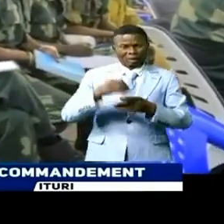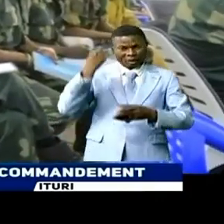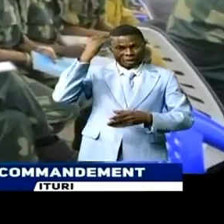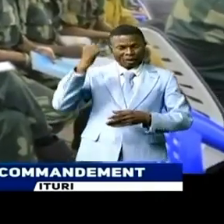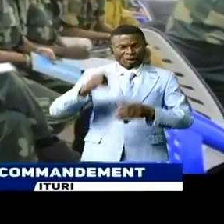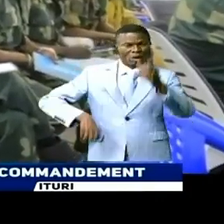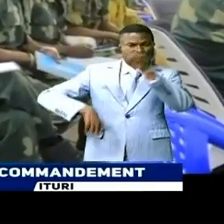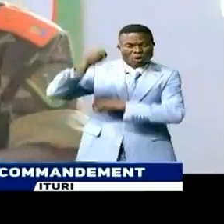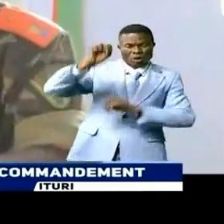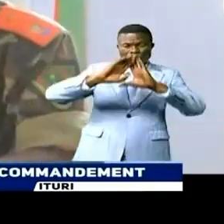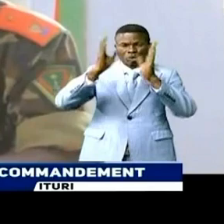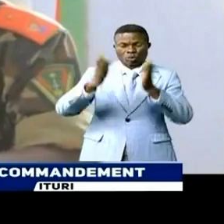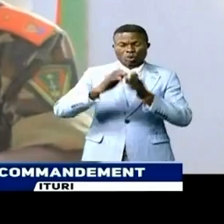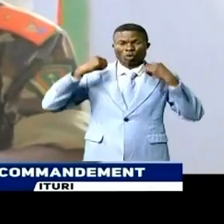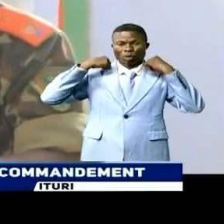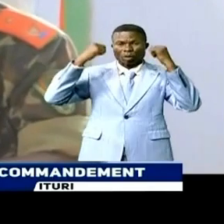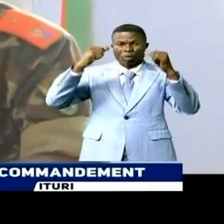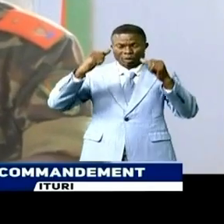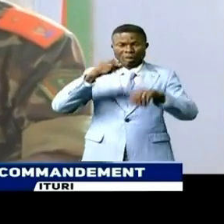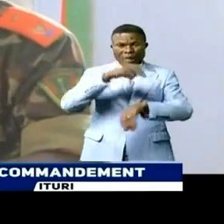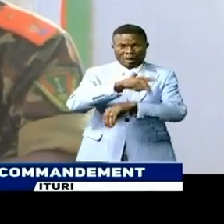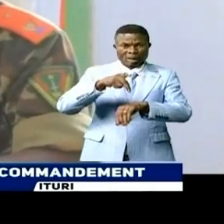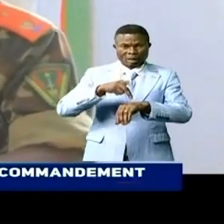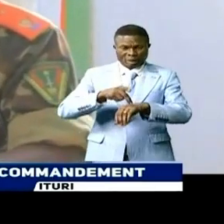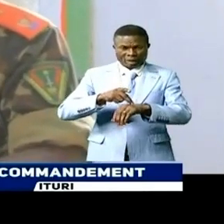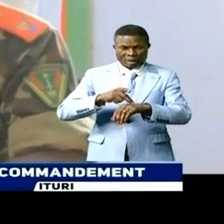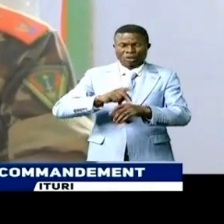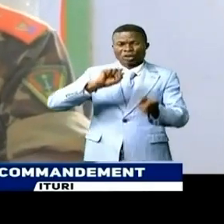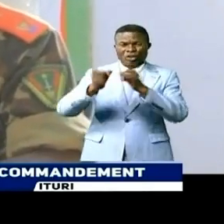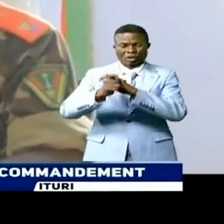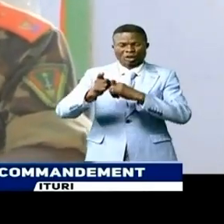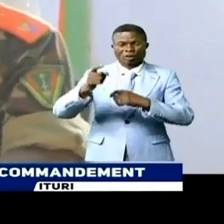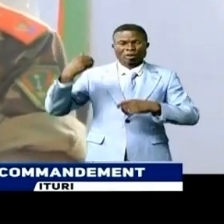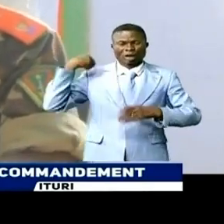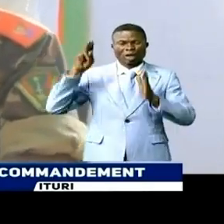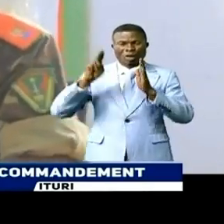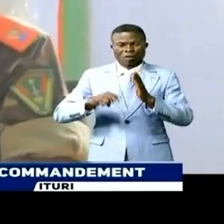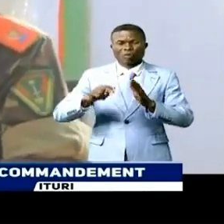traque des deux amis à cette période de l'état de siège